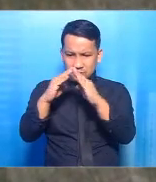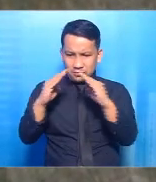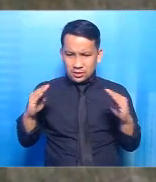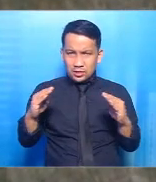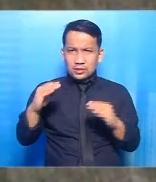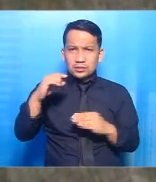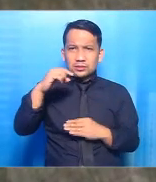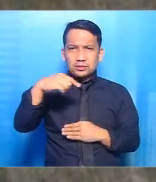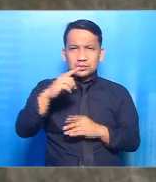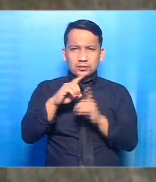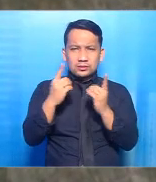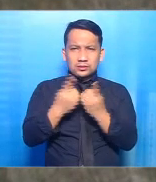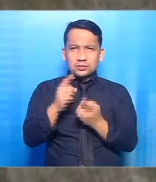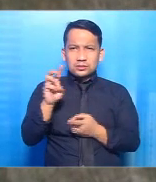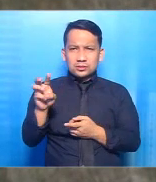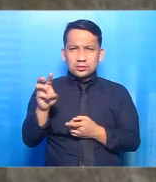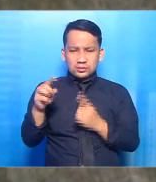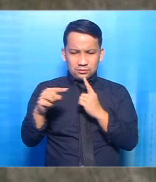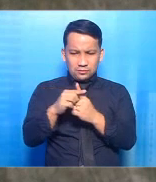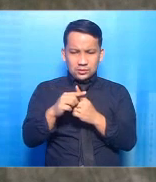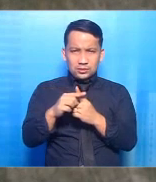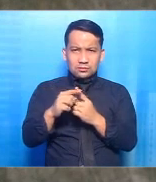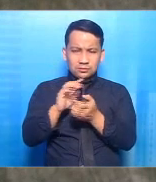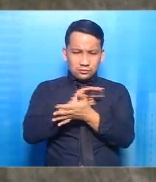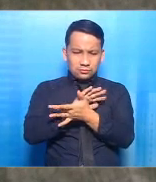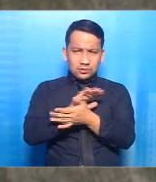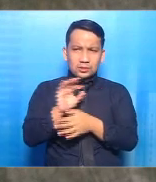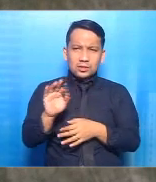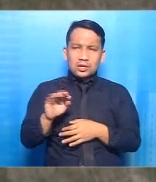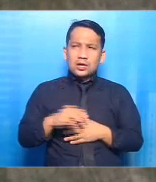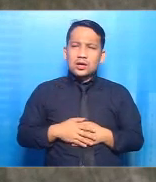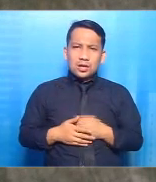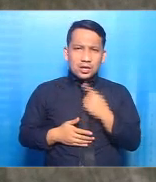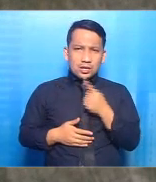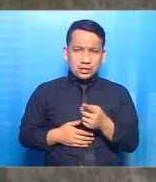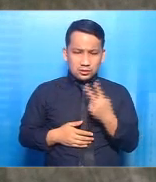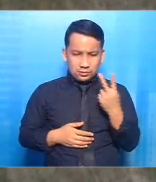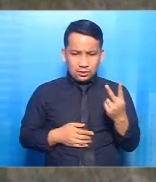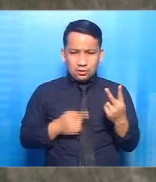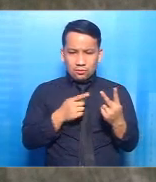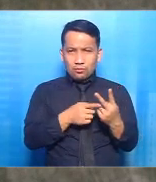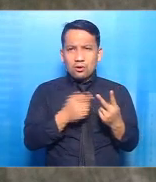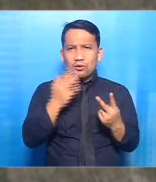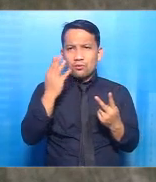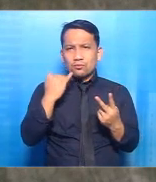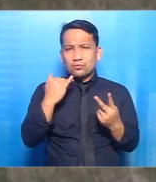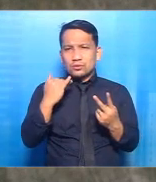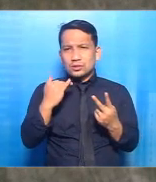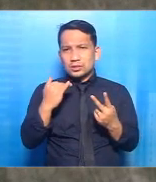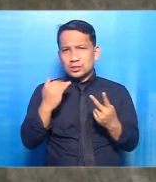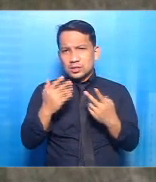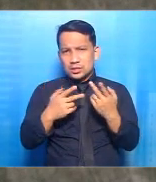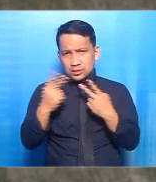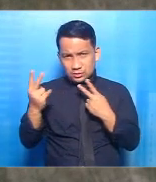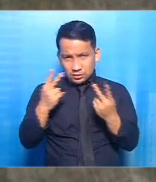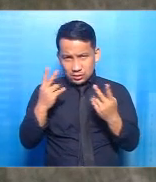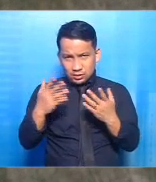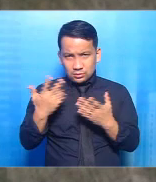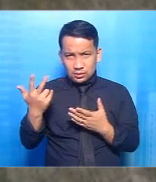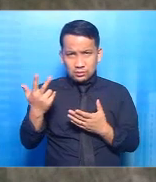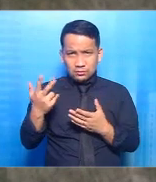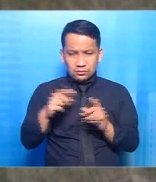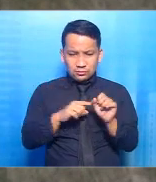sa District 6 na pawang nagpositibo sa COVID-19. Ang 2 kasi sa kanila, the Yuhang variant, habang 3